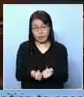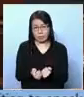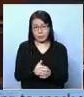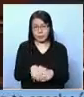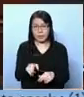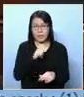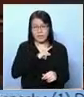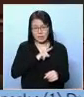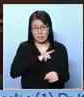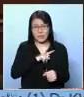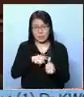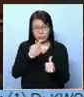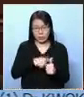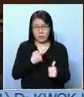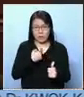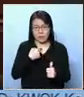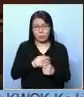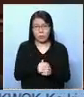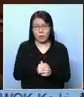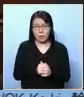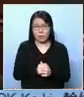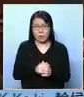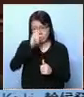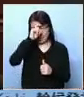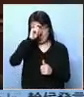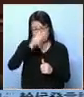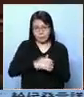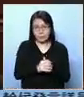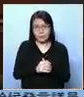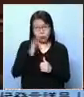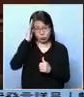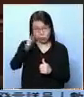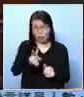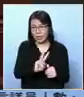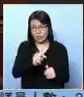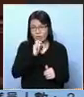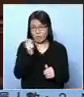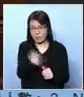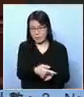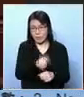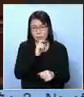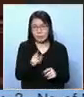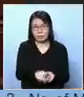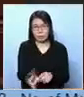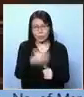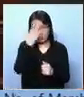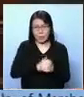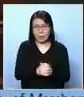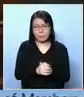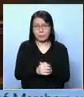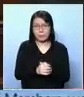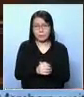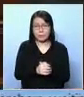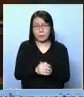替人頭者，你亦都要緊記住一樣嘢，有日你都會俾人替你嘅頭，係咪？ 咁所以